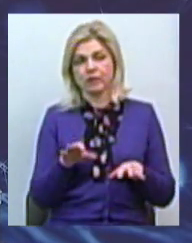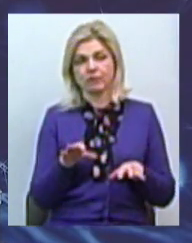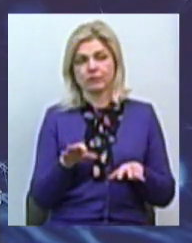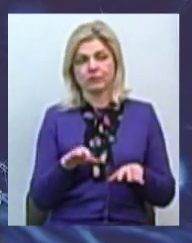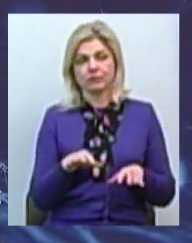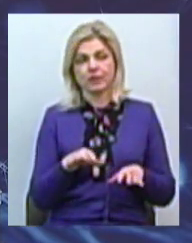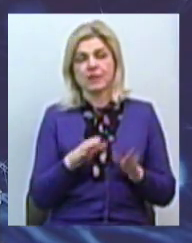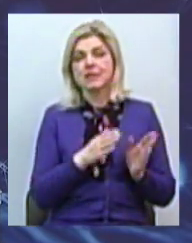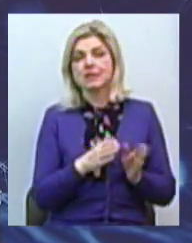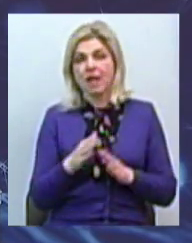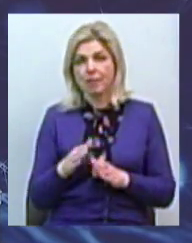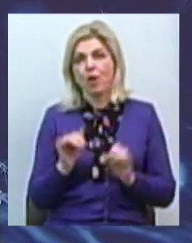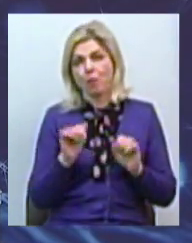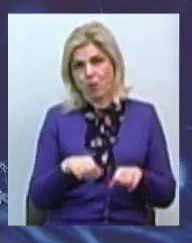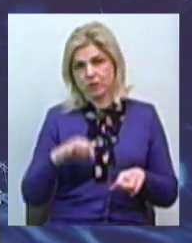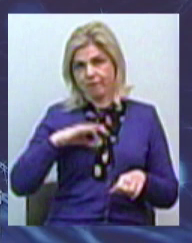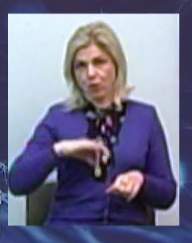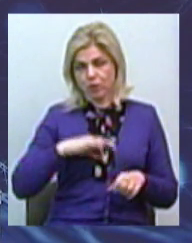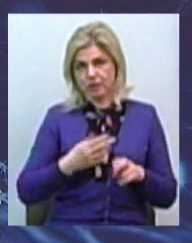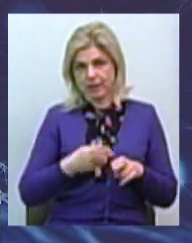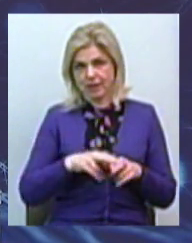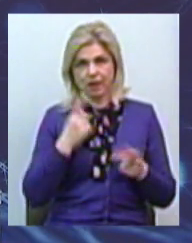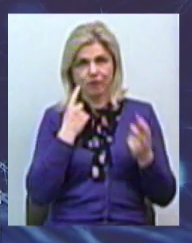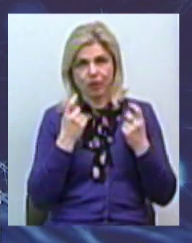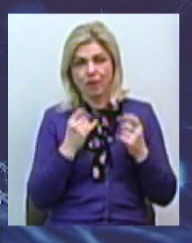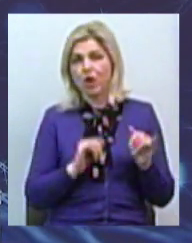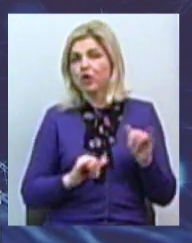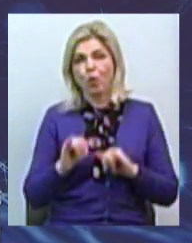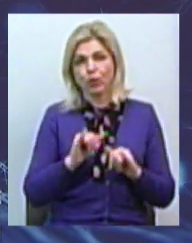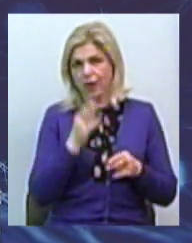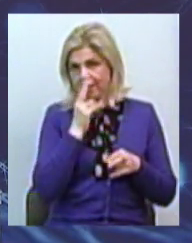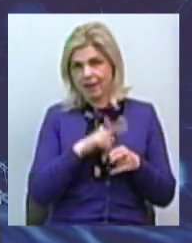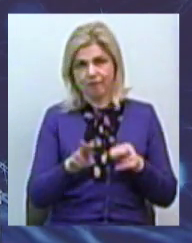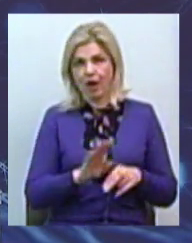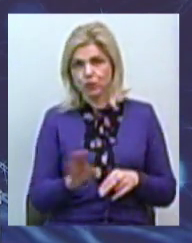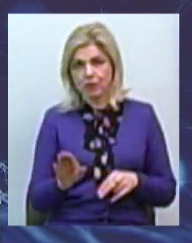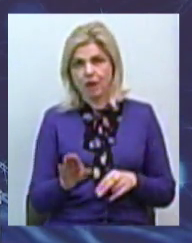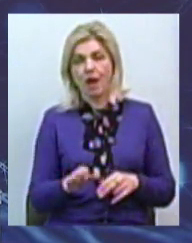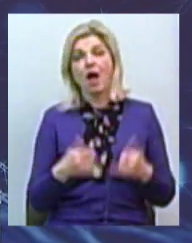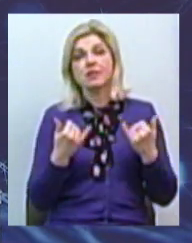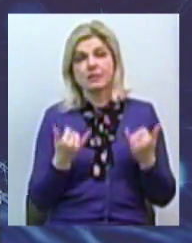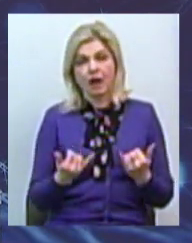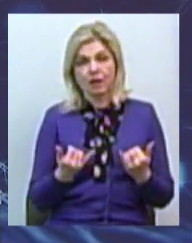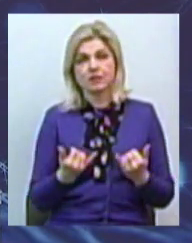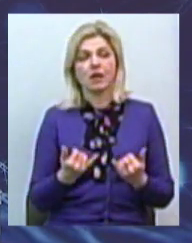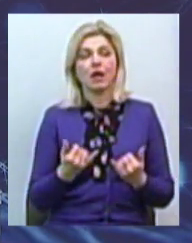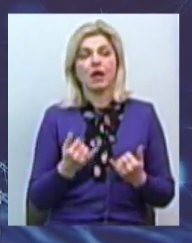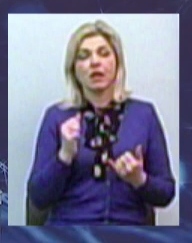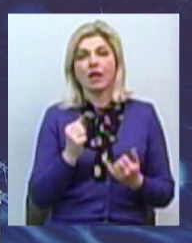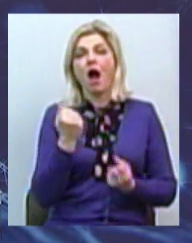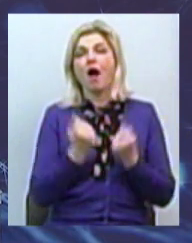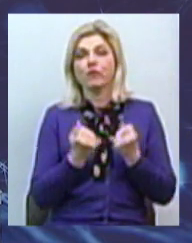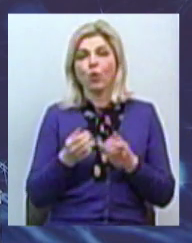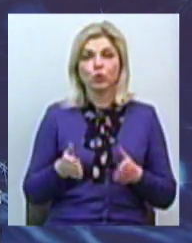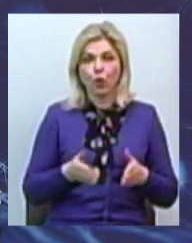будь-яка інша система може використовувати ці дані, бо вони нікуди не діваються. І зараз, на даний момент, ЛОВ ту доріг нанесла